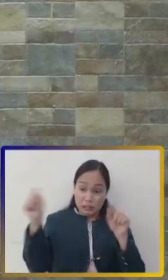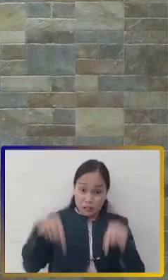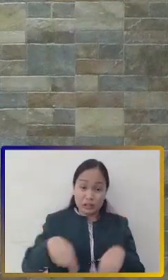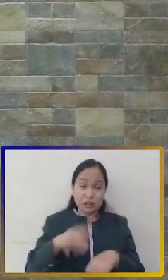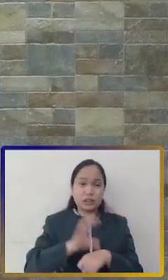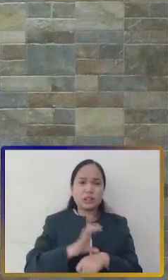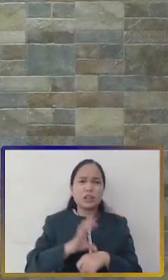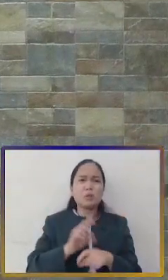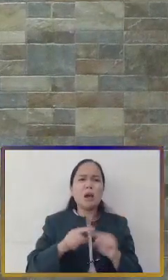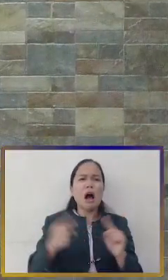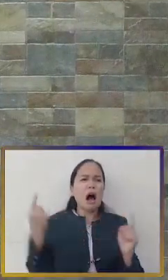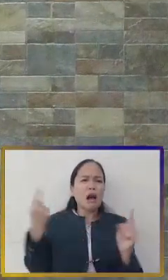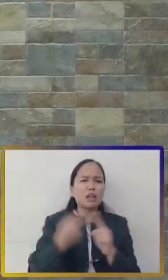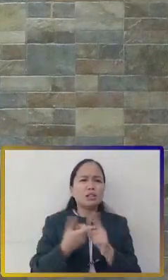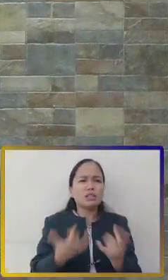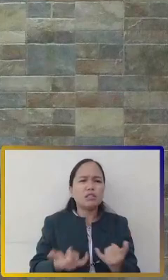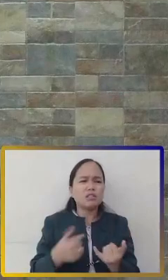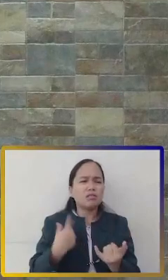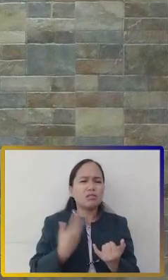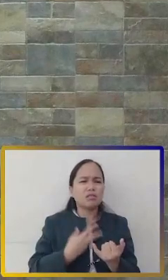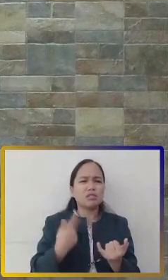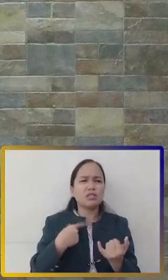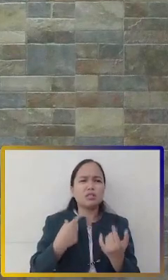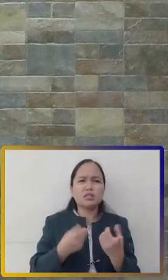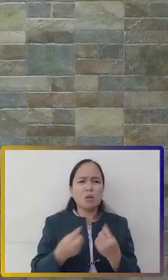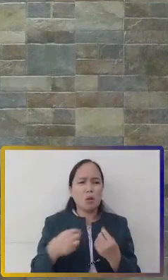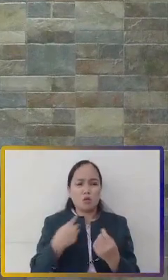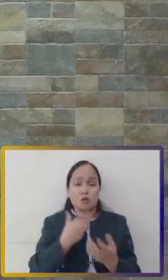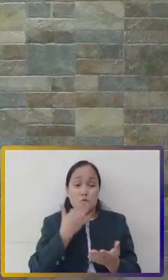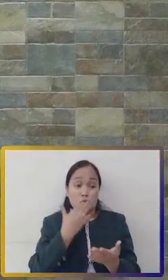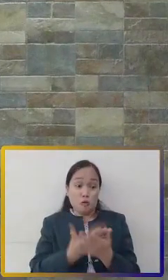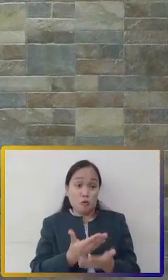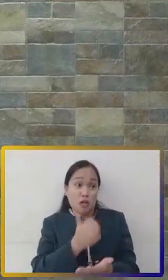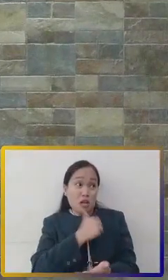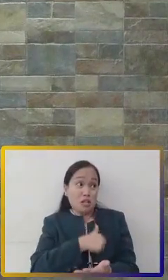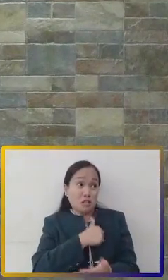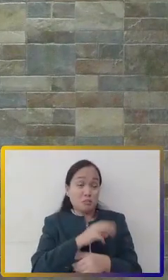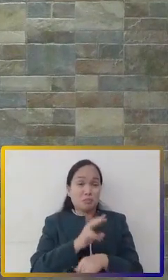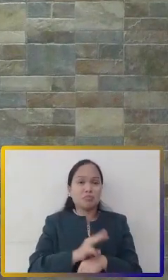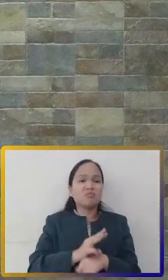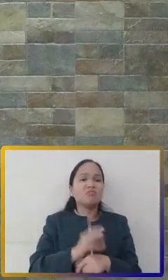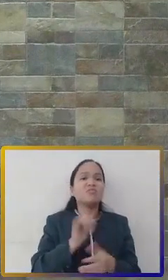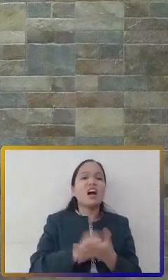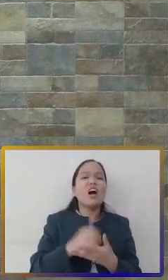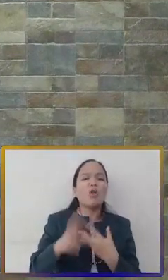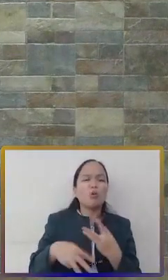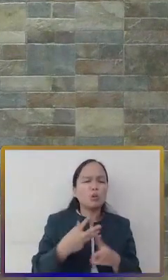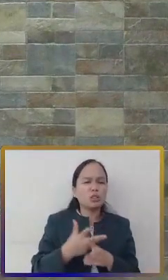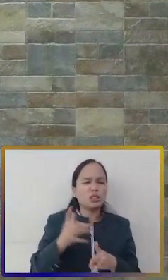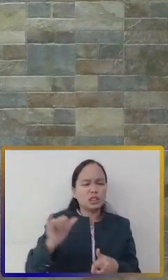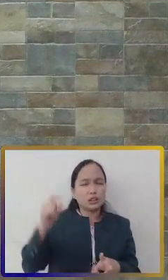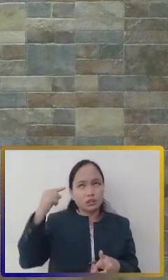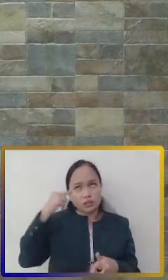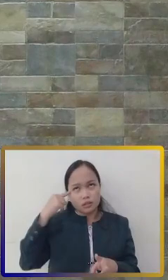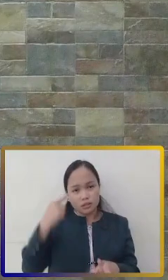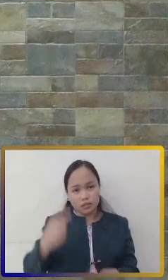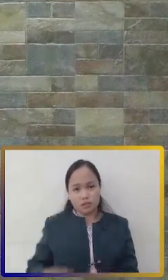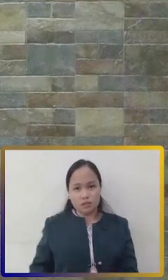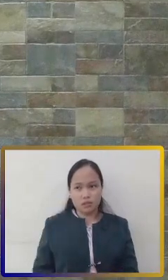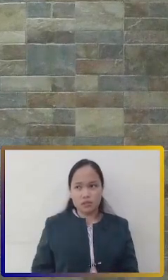ito na until this time, may hindi tayo maayos sa attitude sa mga ministries natin, that's carnality.